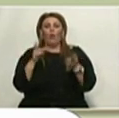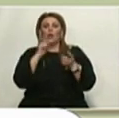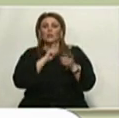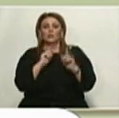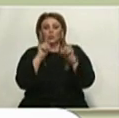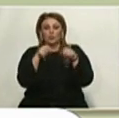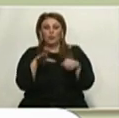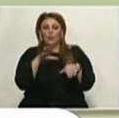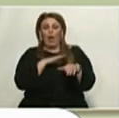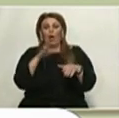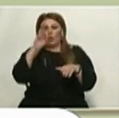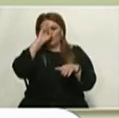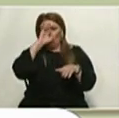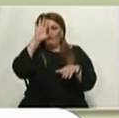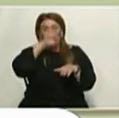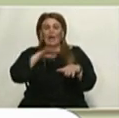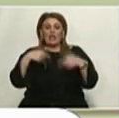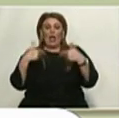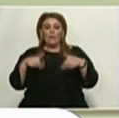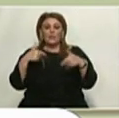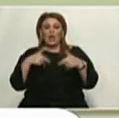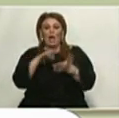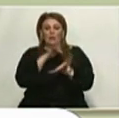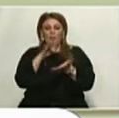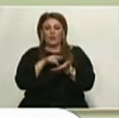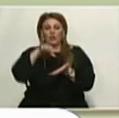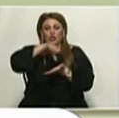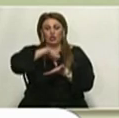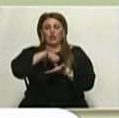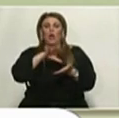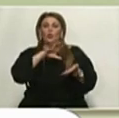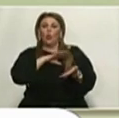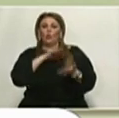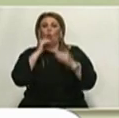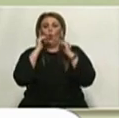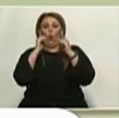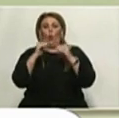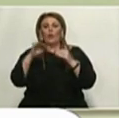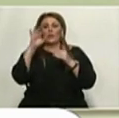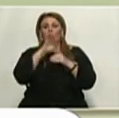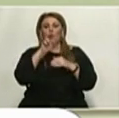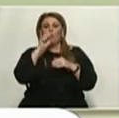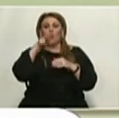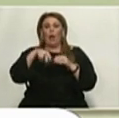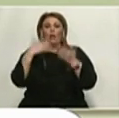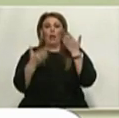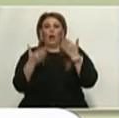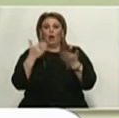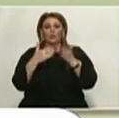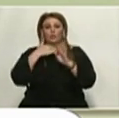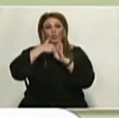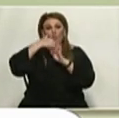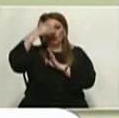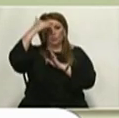tələbələr Dövlət İmtahan Mərkəzinin imtahanlarında iştirak edibsə, onların balların məbləğindən